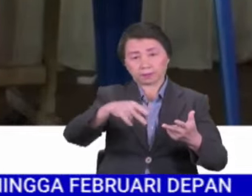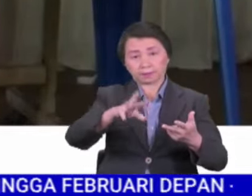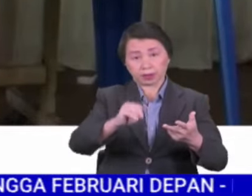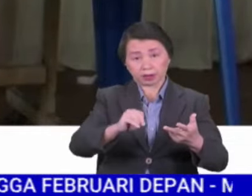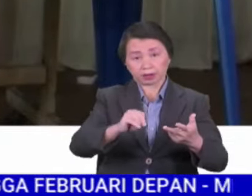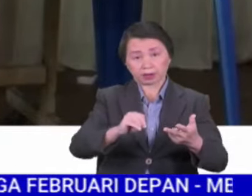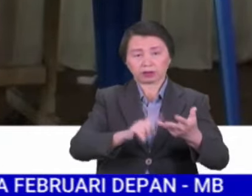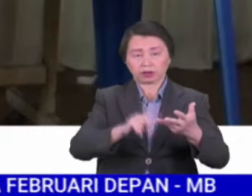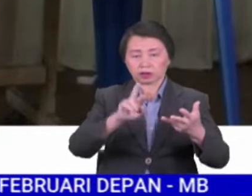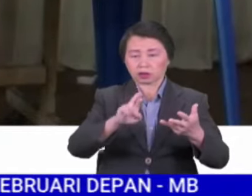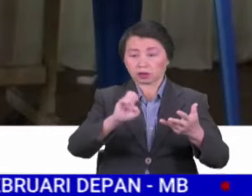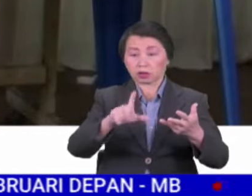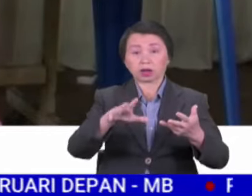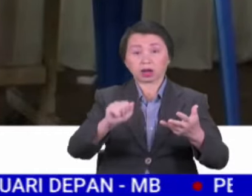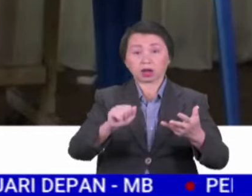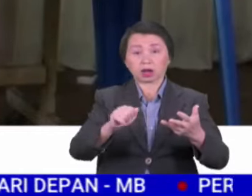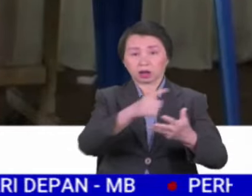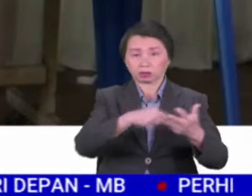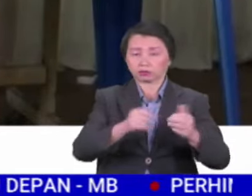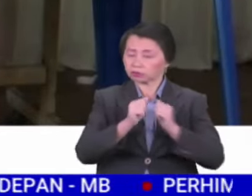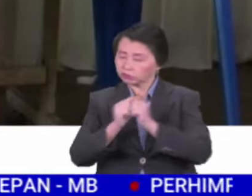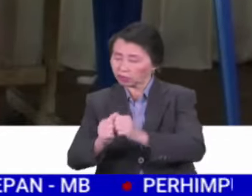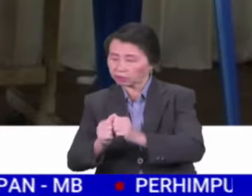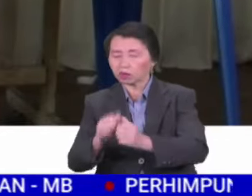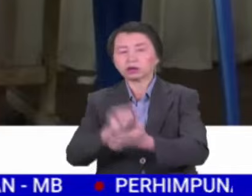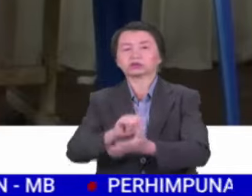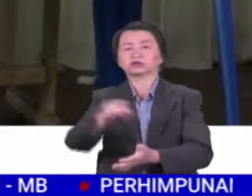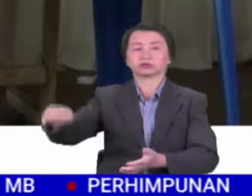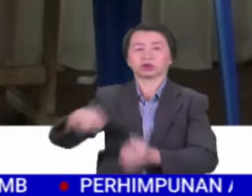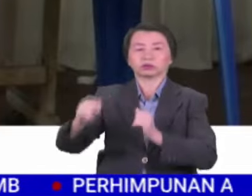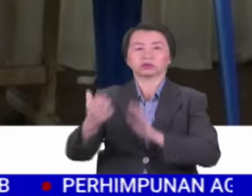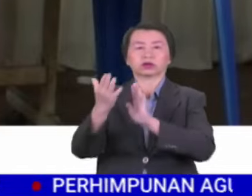jadi itu yang mereka boleh menghadapi keadaannya